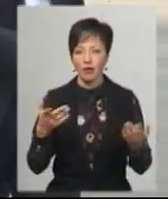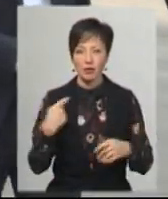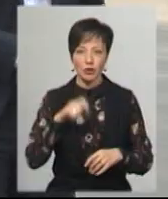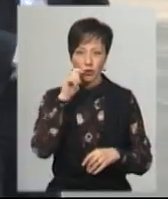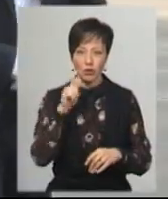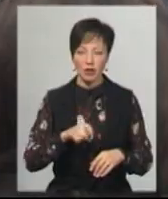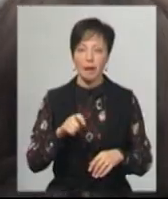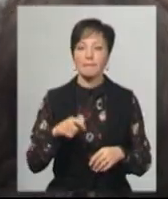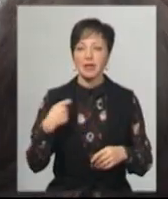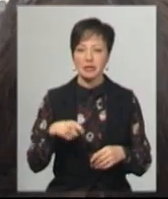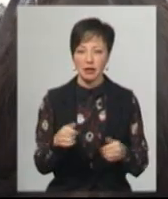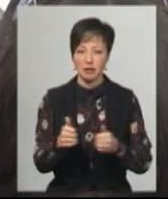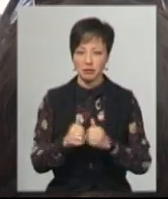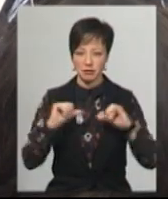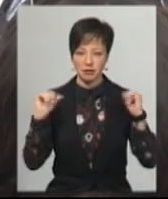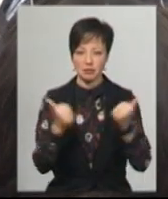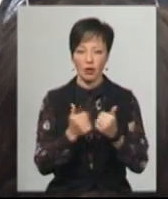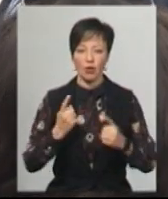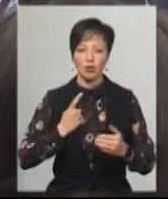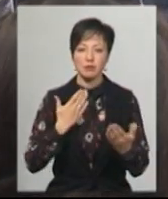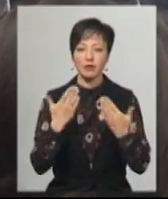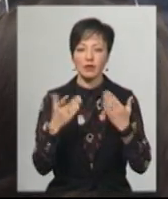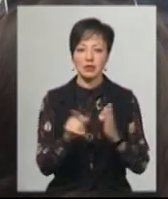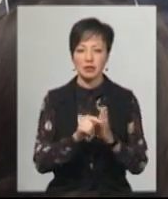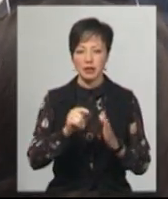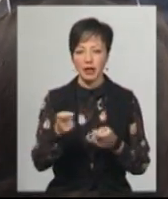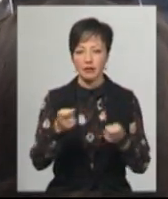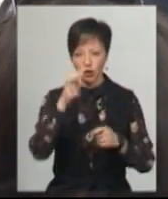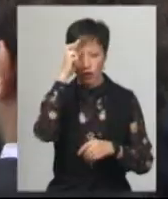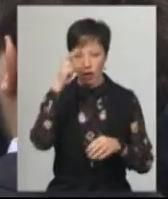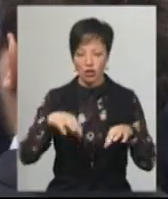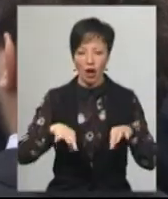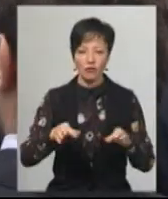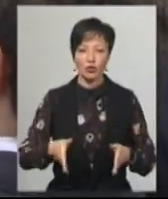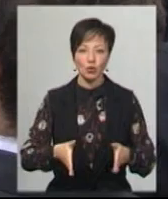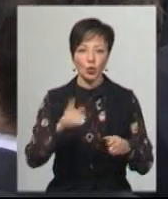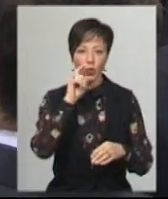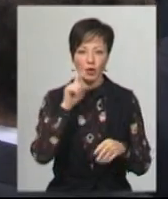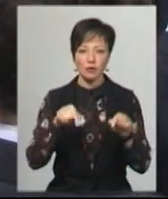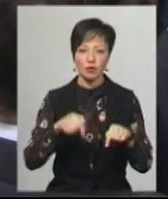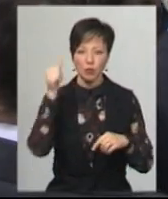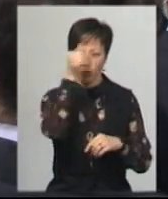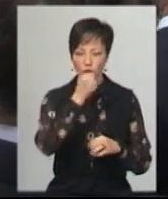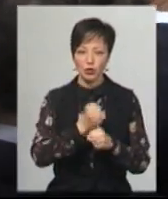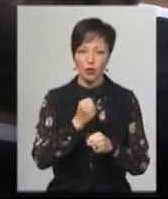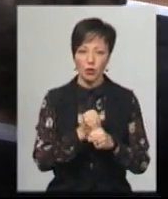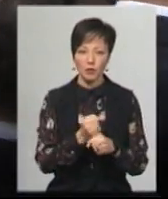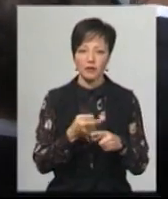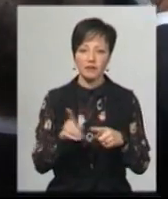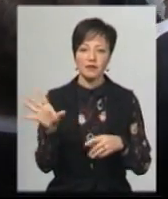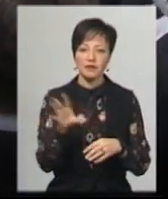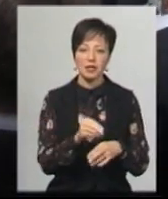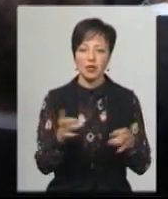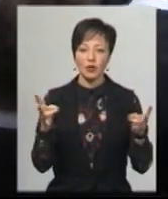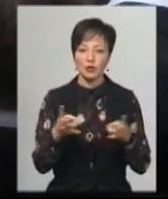держави в оточенні охорони та місцевої влади спілкувався з керівником Державтодору України. В цьому році ми робимо всі необхідні майже